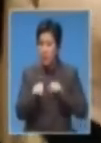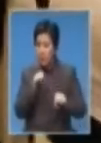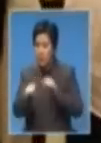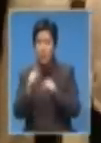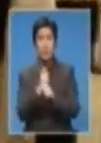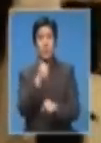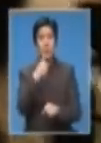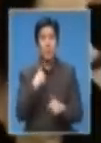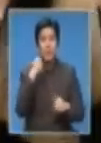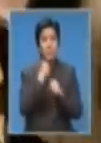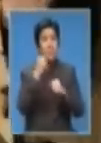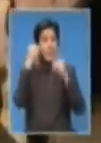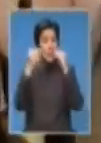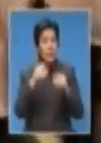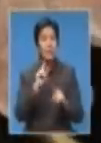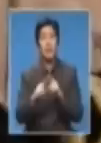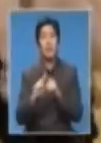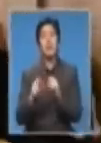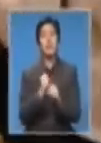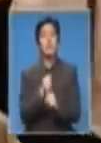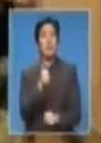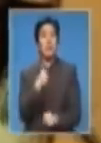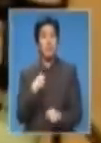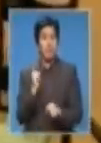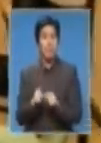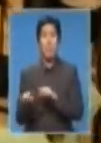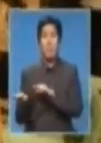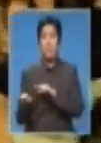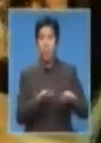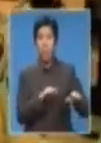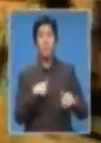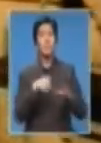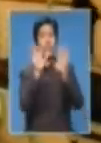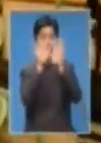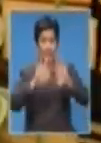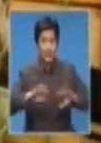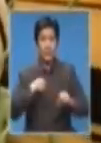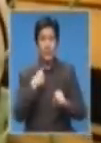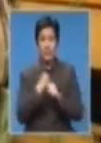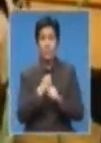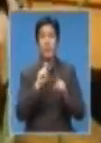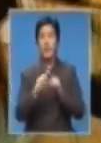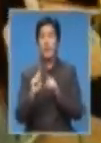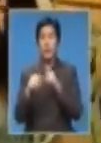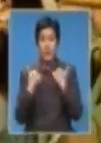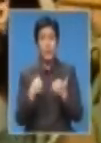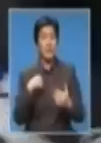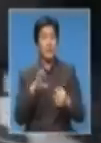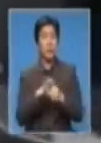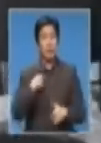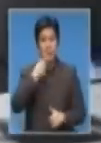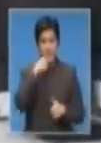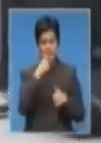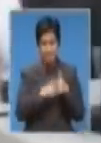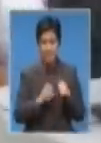ครับ 7-8 กิจกรรมในการที่เรามีความพร้อมในการเข้าสู่อาเซียนนะมันมีกิจกรรมที่เรามีศักยภาพอยู่หลายอย่างด้